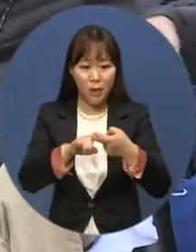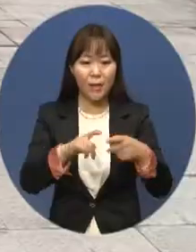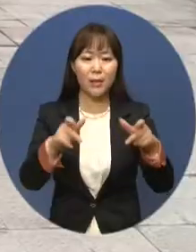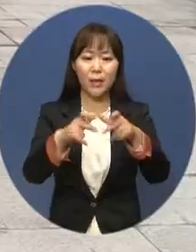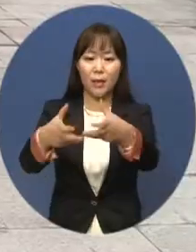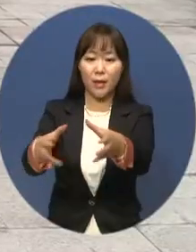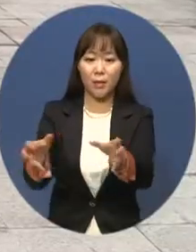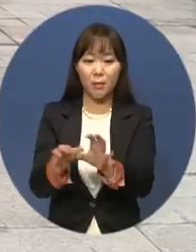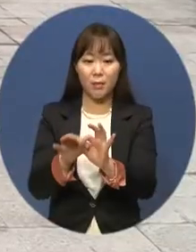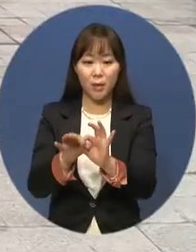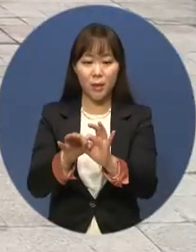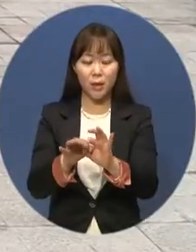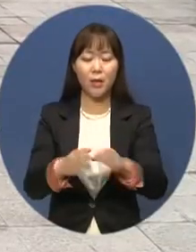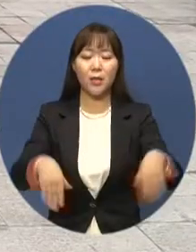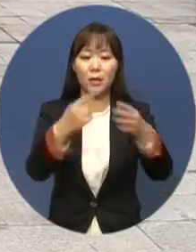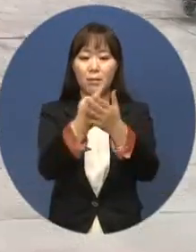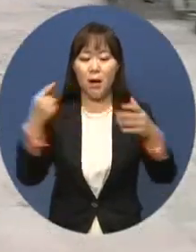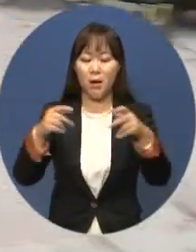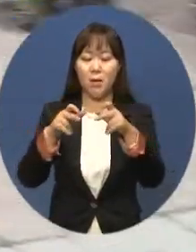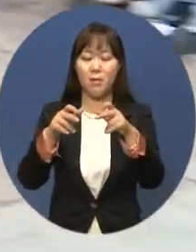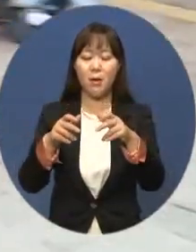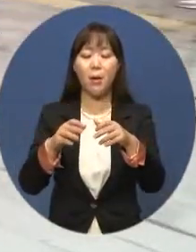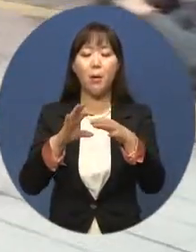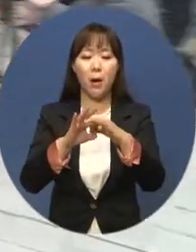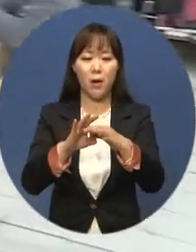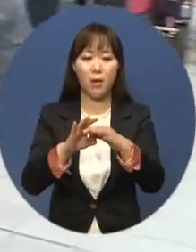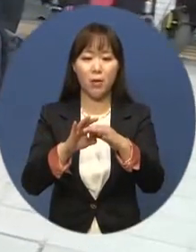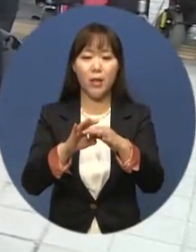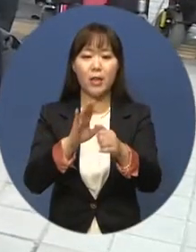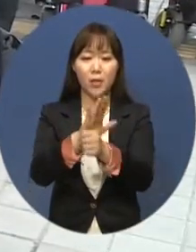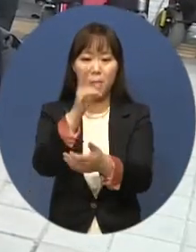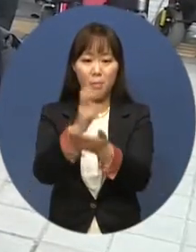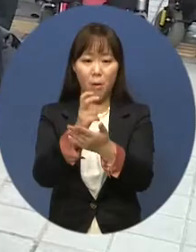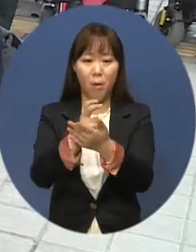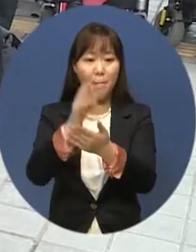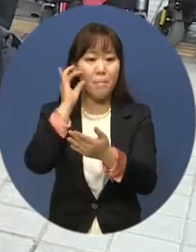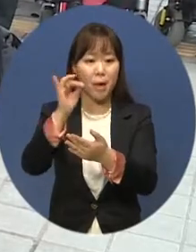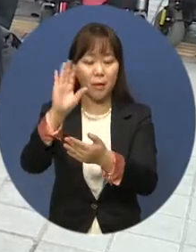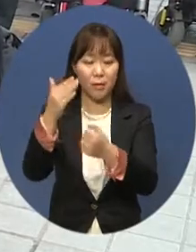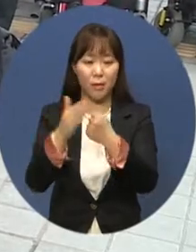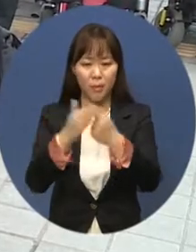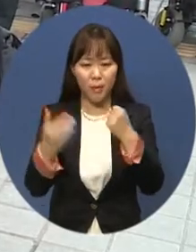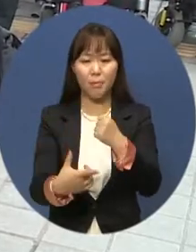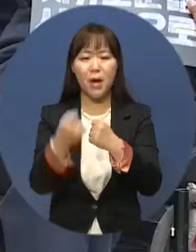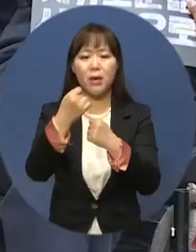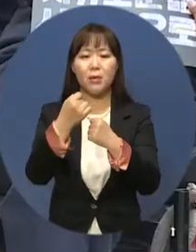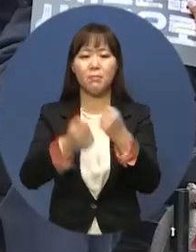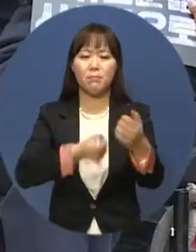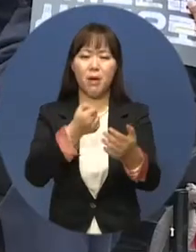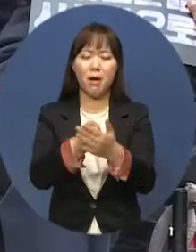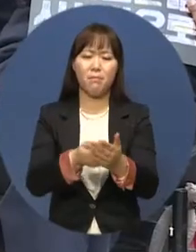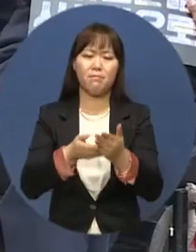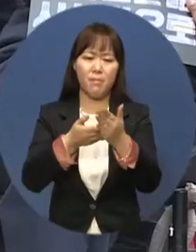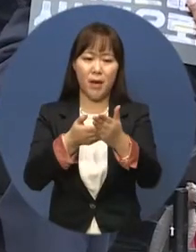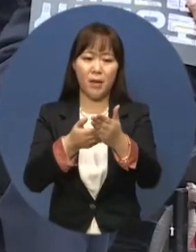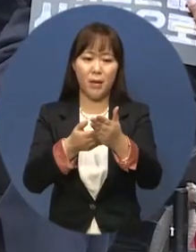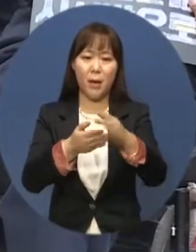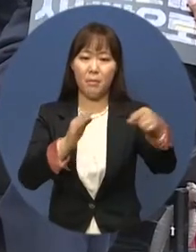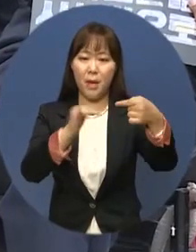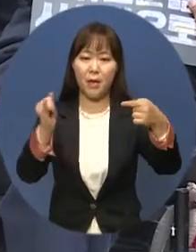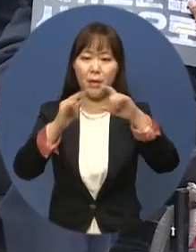단체들은 장애인 탈 시설 지원법 발의 100일을 맞이 조속한 제정을 촉구하는 100인 선언 을